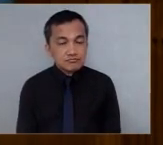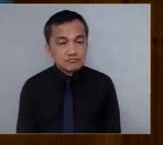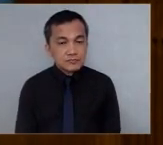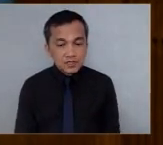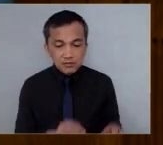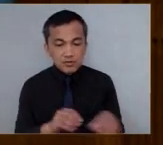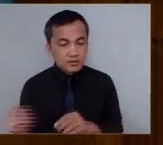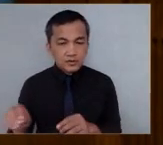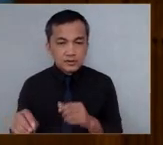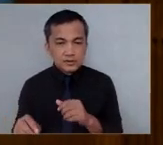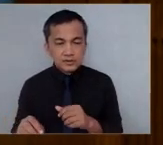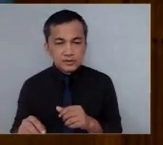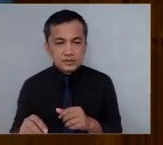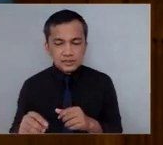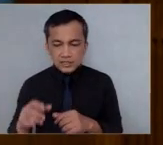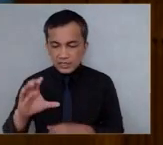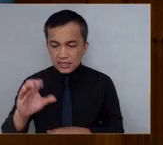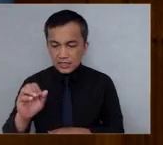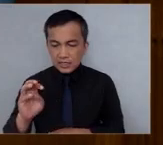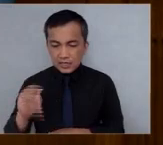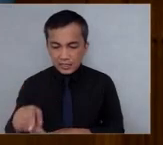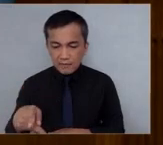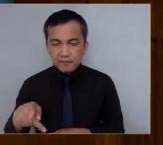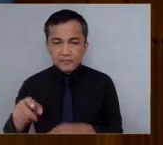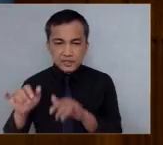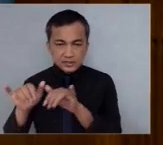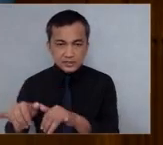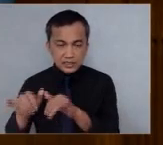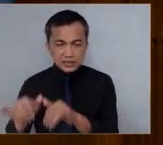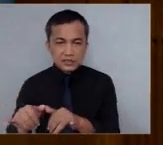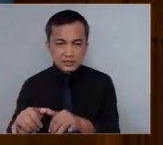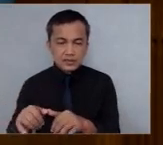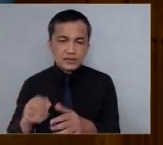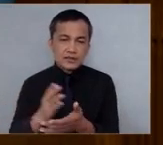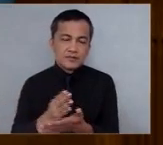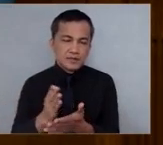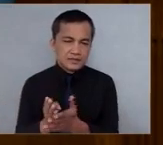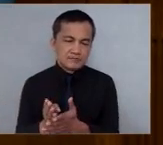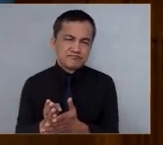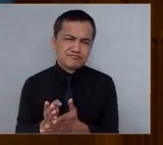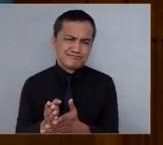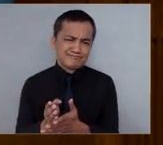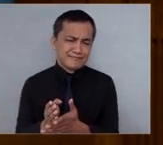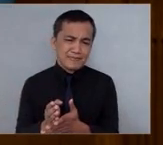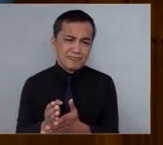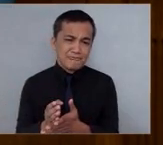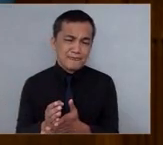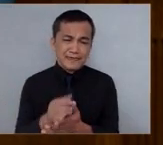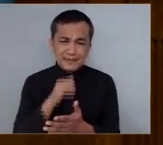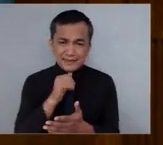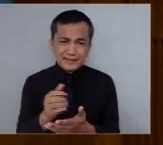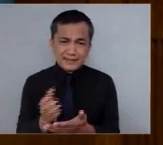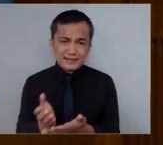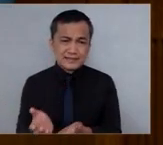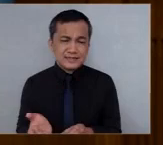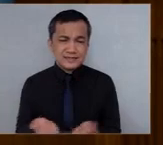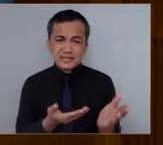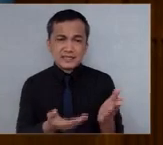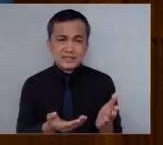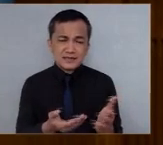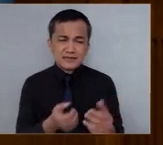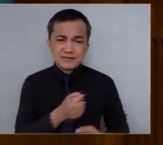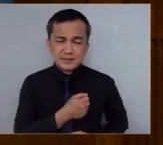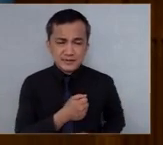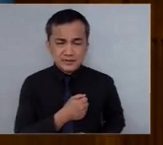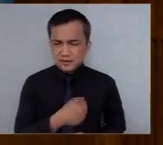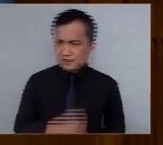nagmo-move. Ang kampo nandiyan dyan. So, yung budget naman ay hindi naman dinadala ng mga tropa. I